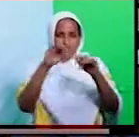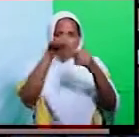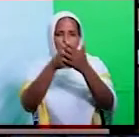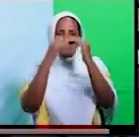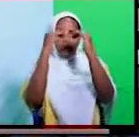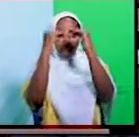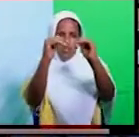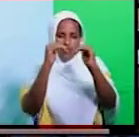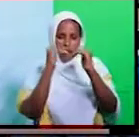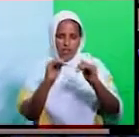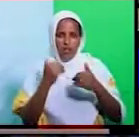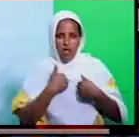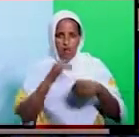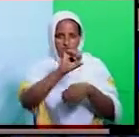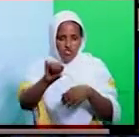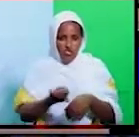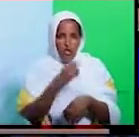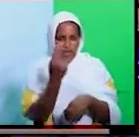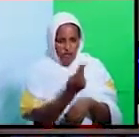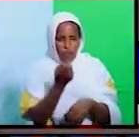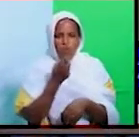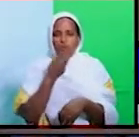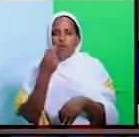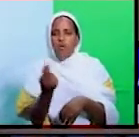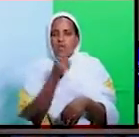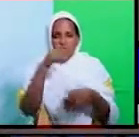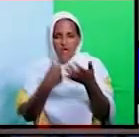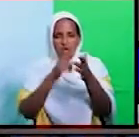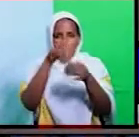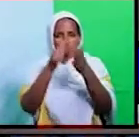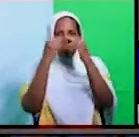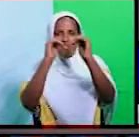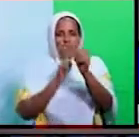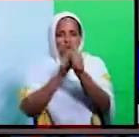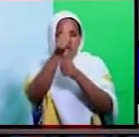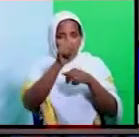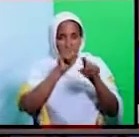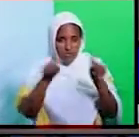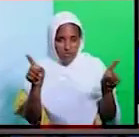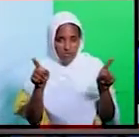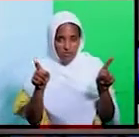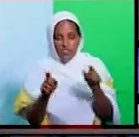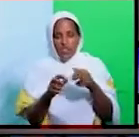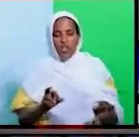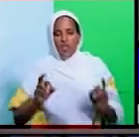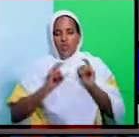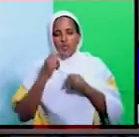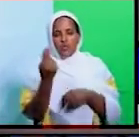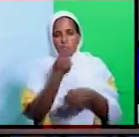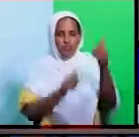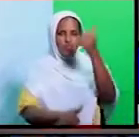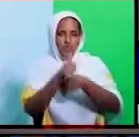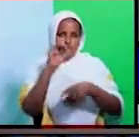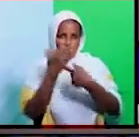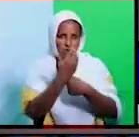ክርስቲያንን ዶክትሪን ቀድሞ መማር በጣም ወሳኝ ነገር ነው። ምክንያቱም ቅዱሳት መጽሐፍትን የምንረዳው በዛ መስመር ስለሆነ በዛ መንፈስ